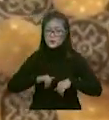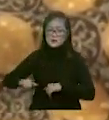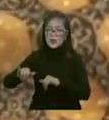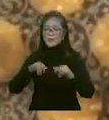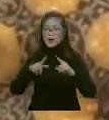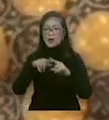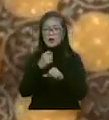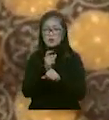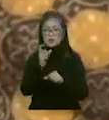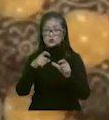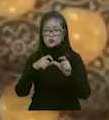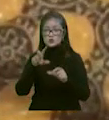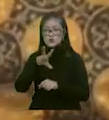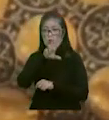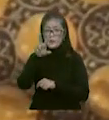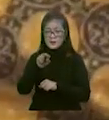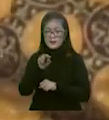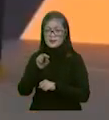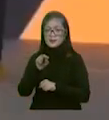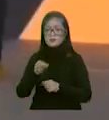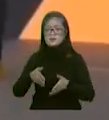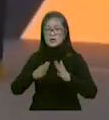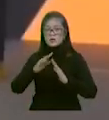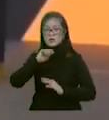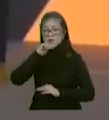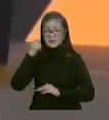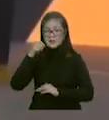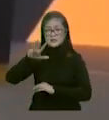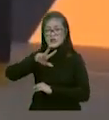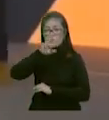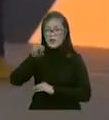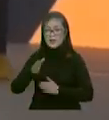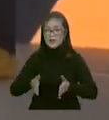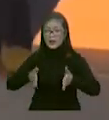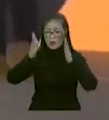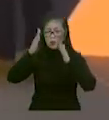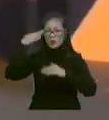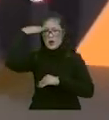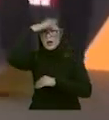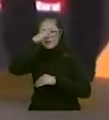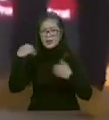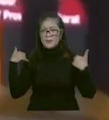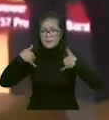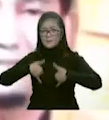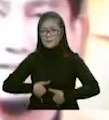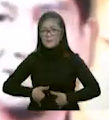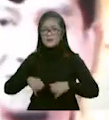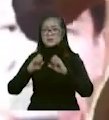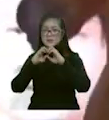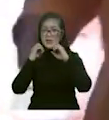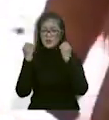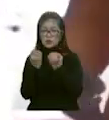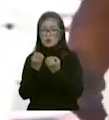1957 Jawa Barat di Gedung Sate Kota Bandung. Bahkan Ridwan Kamil disematkan jaket organisasi dan cincin oleh